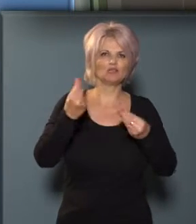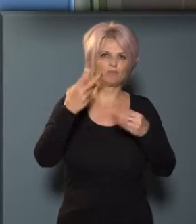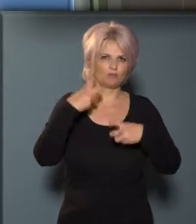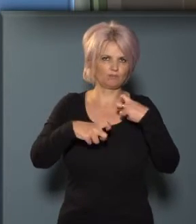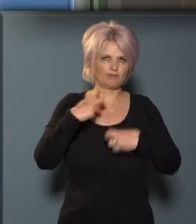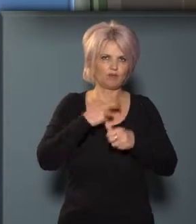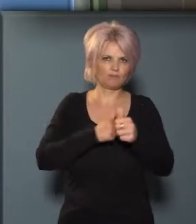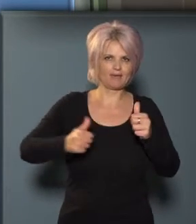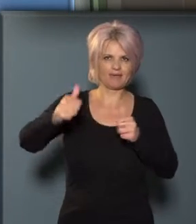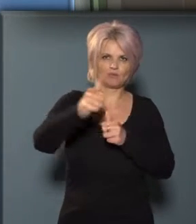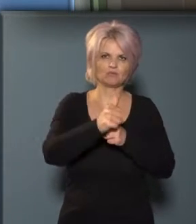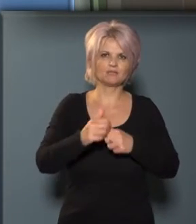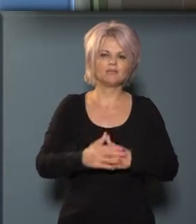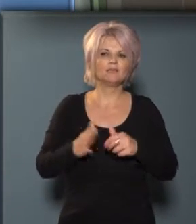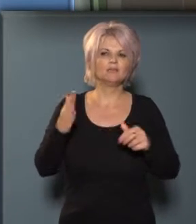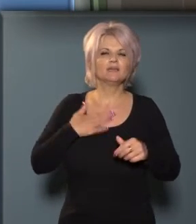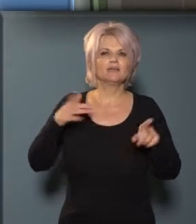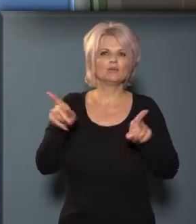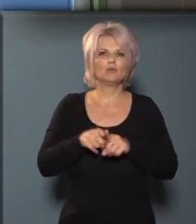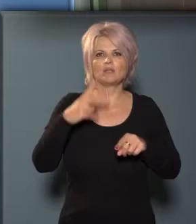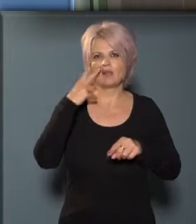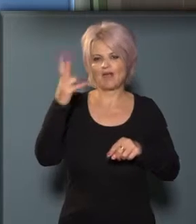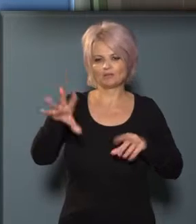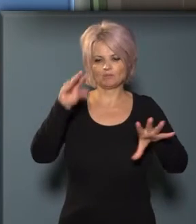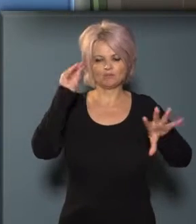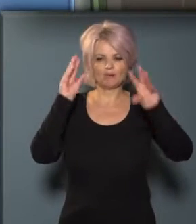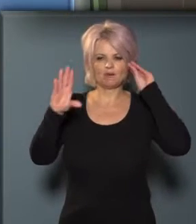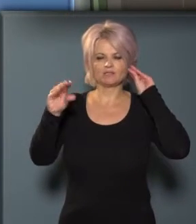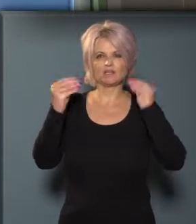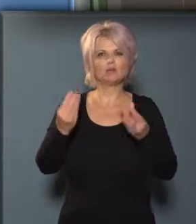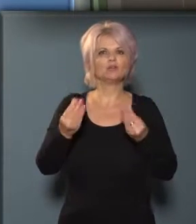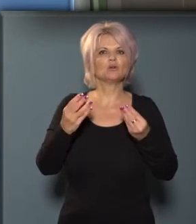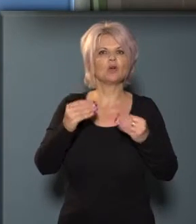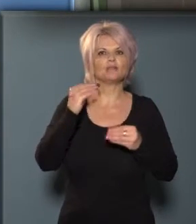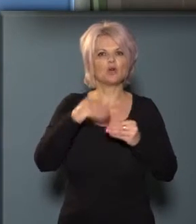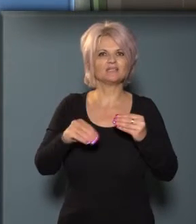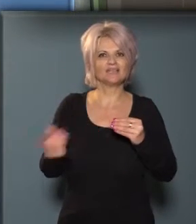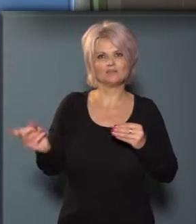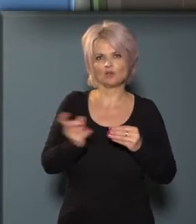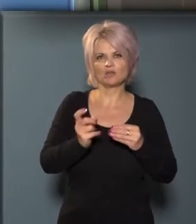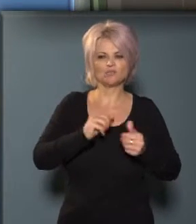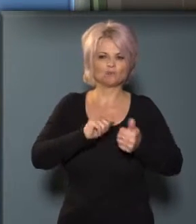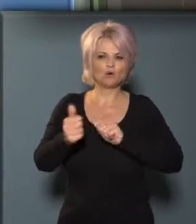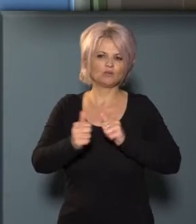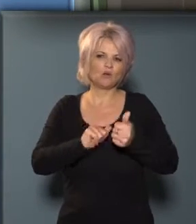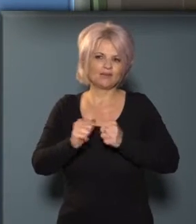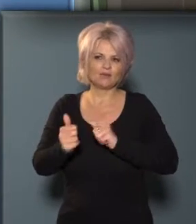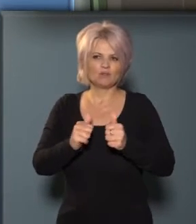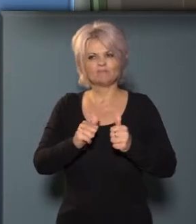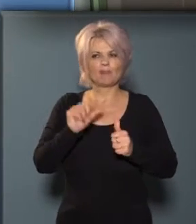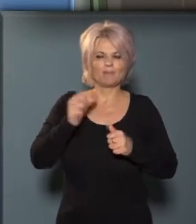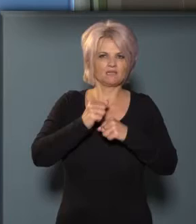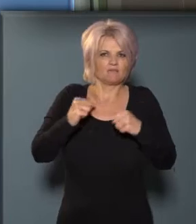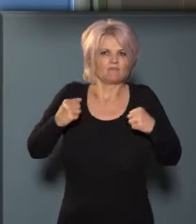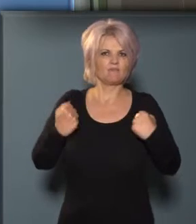én úgy látom, meg azt tapasztalom, hogy tényleg sokan vannak, akik direkt azért keresik a sportot, hogy egy kicsit